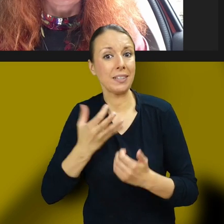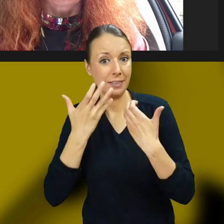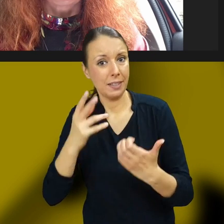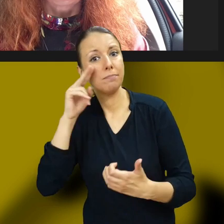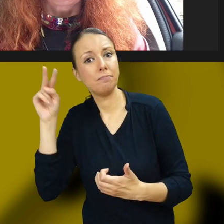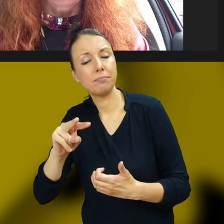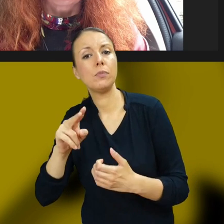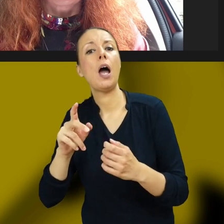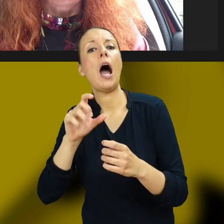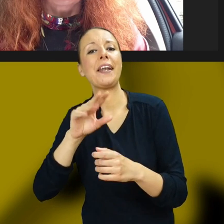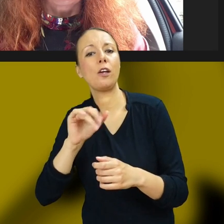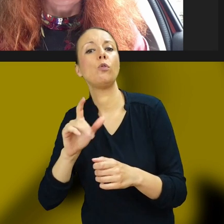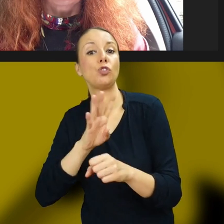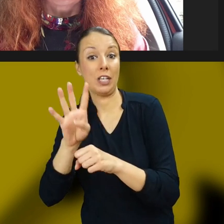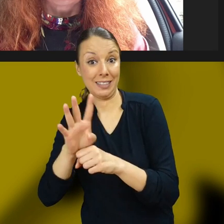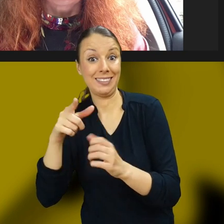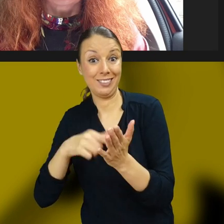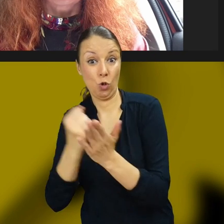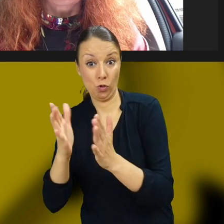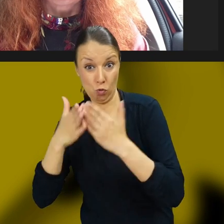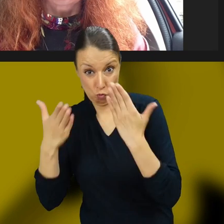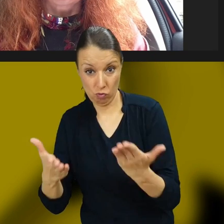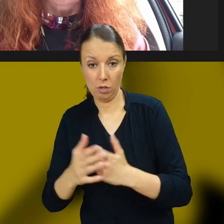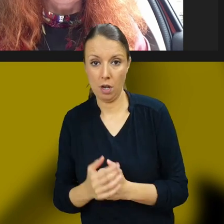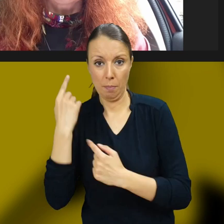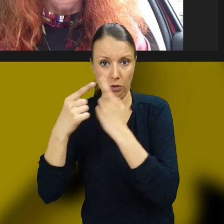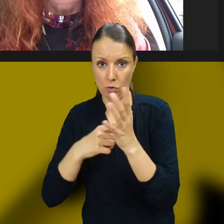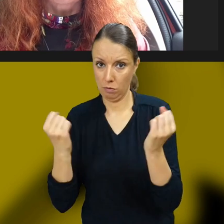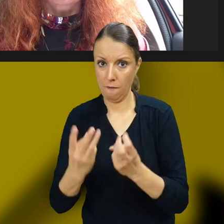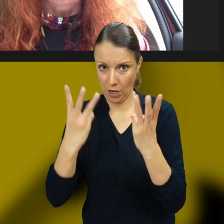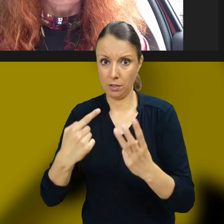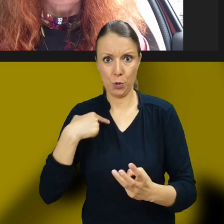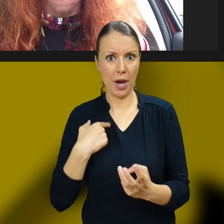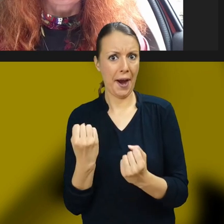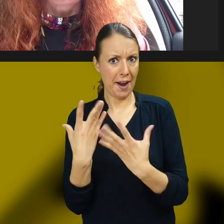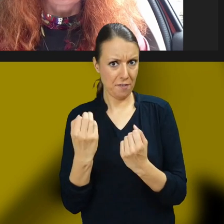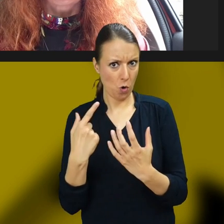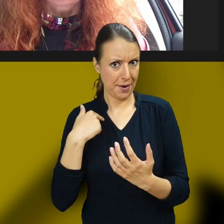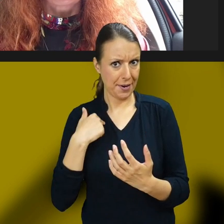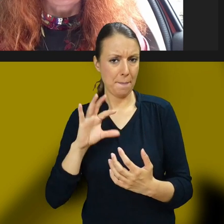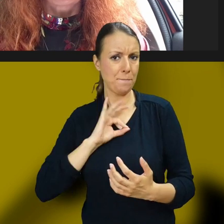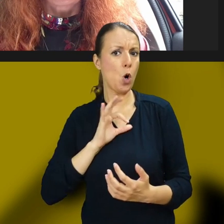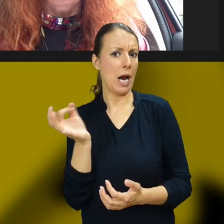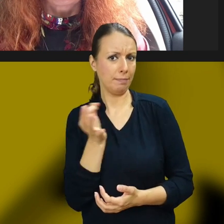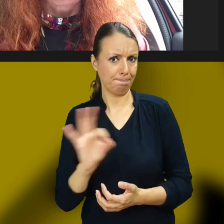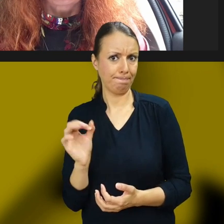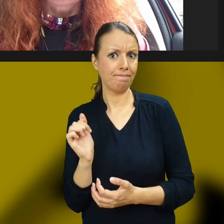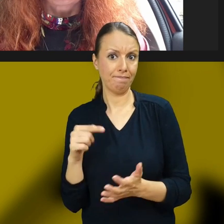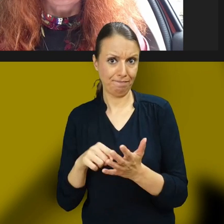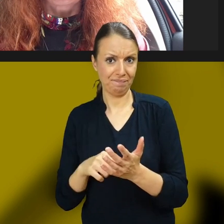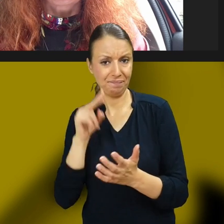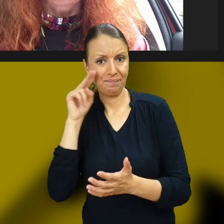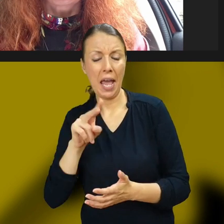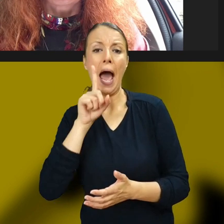Konstytucji uważam, że zasadnego, mówię to z pełną odpowiedzialnością jako prawnik swojej specjalności, jednak uprzywilejowania